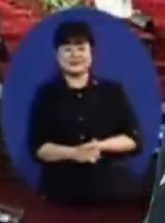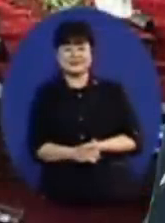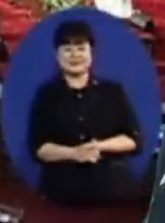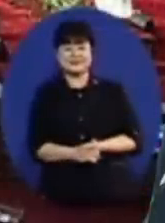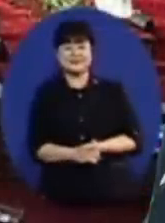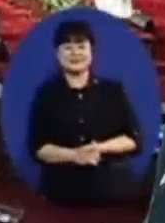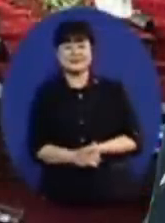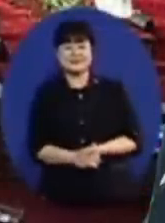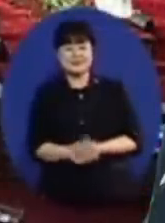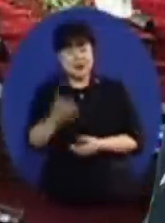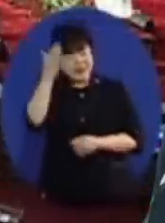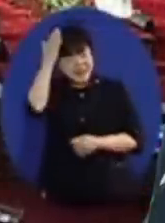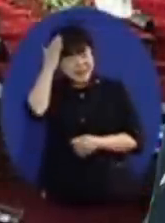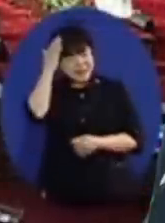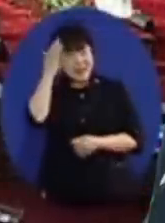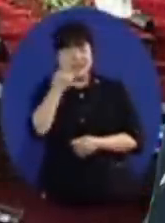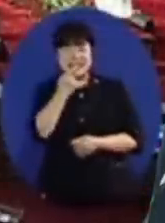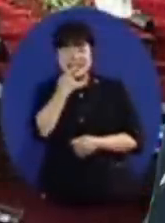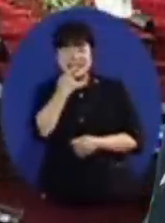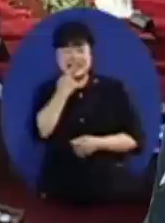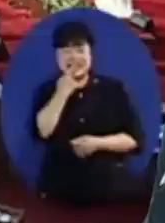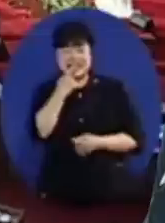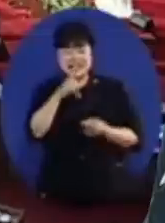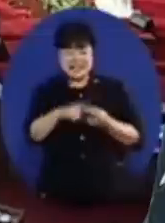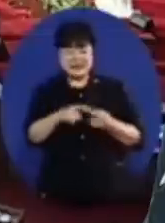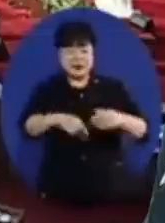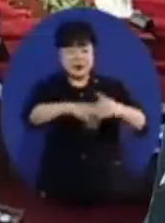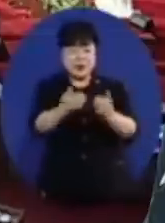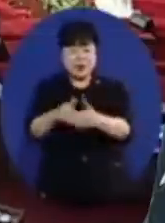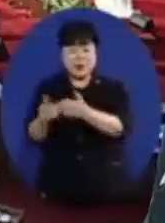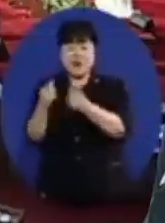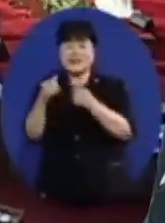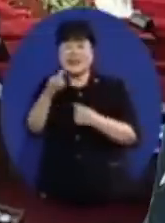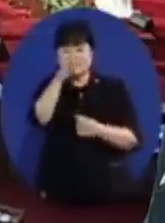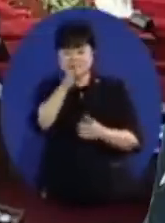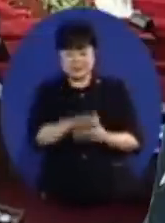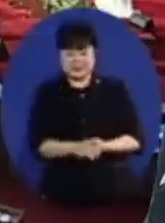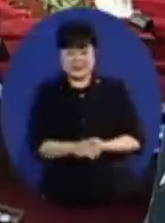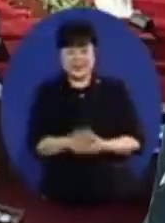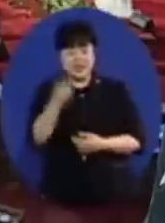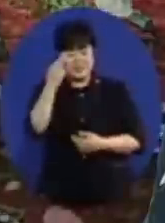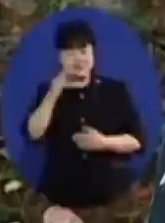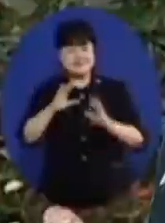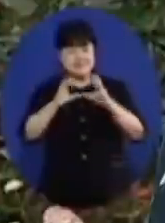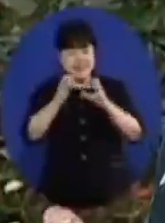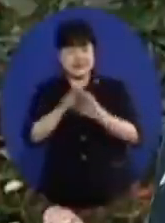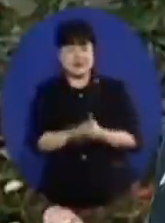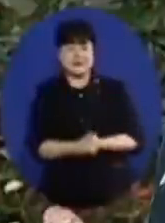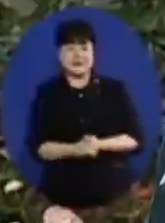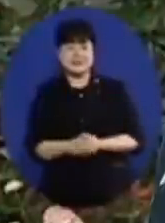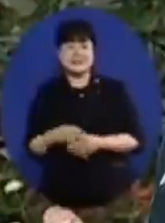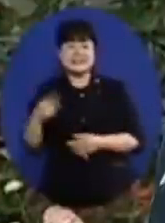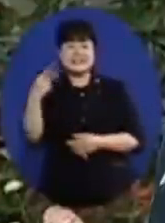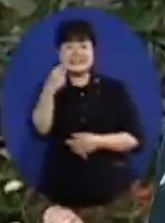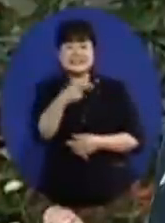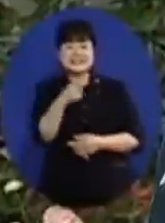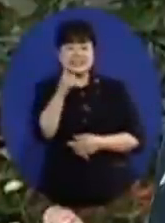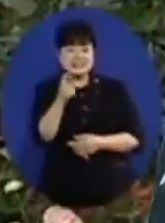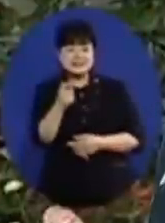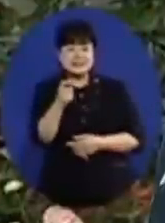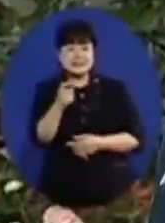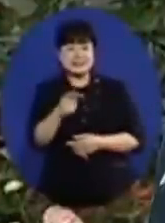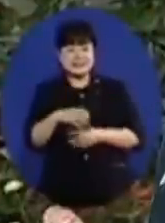인종을 따라 모였다 미국 세계 인구 시계에 의하면 2010년 6월 현재